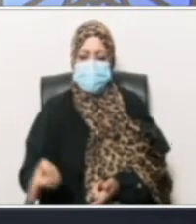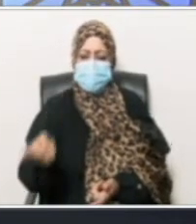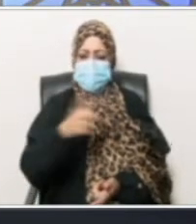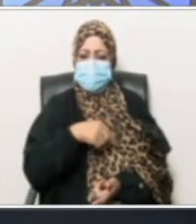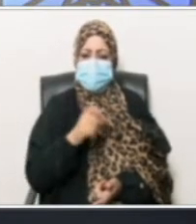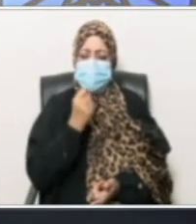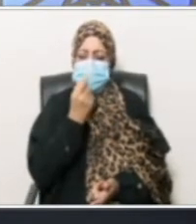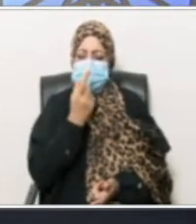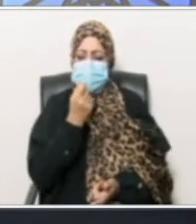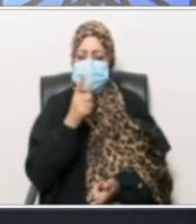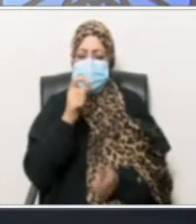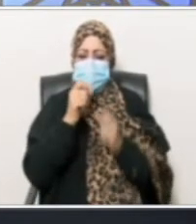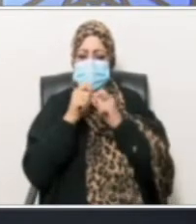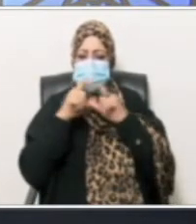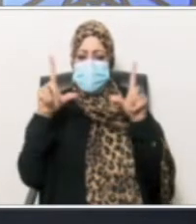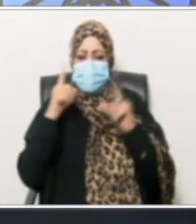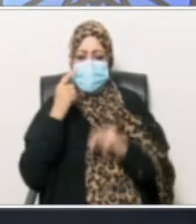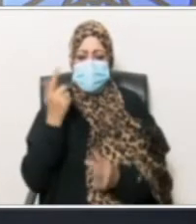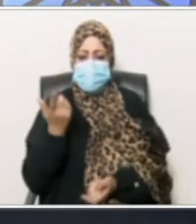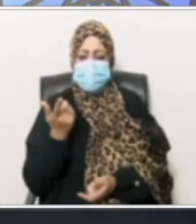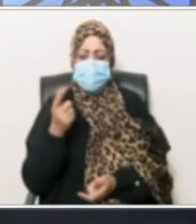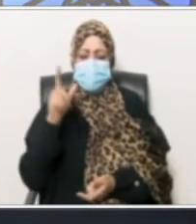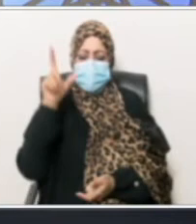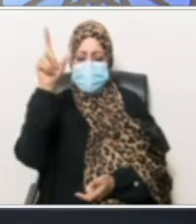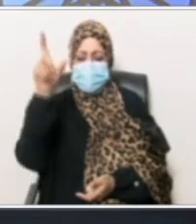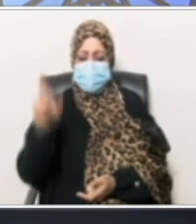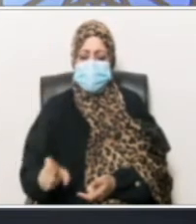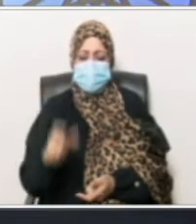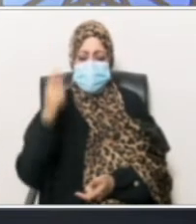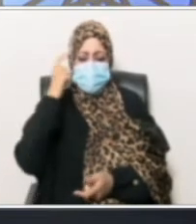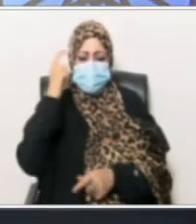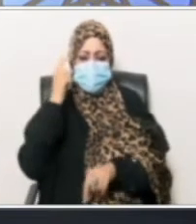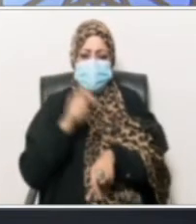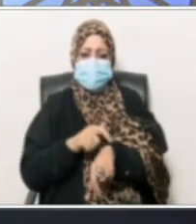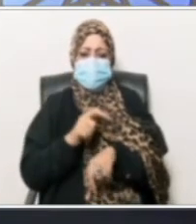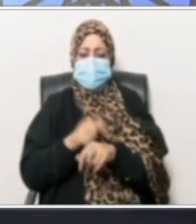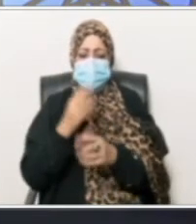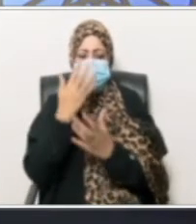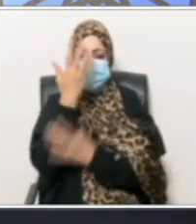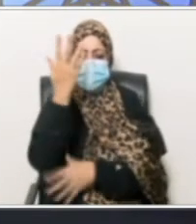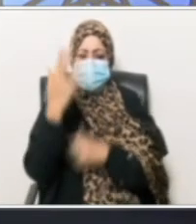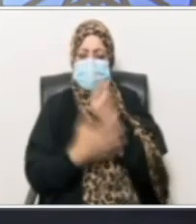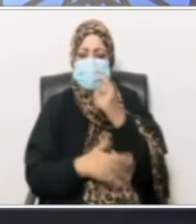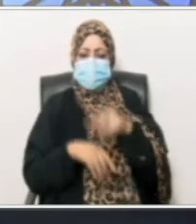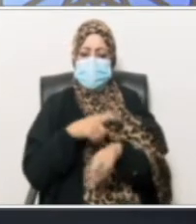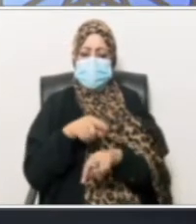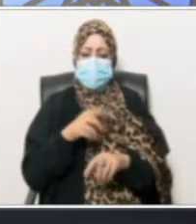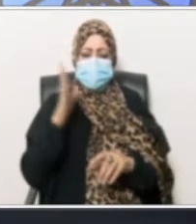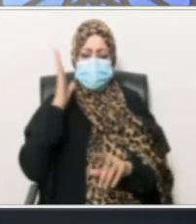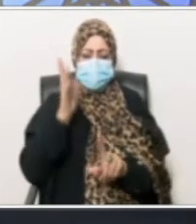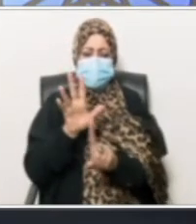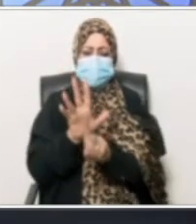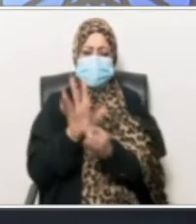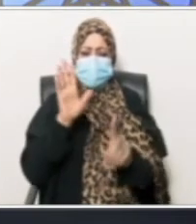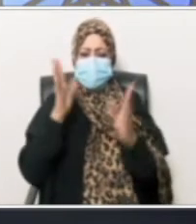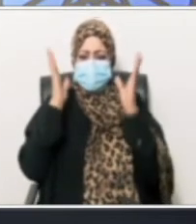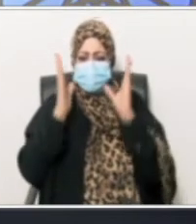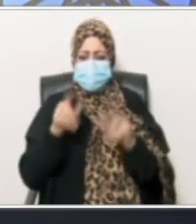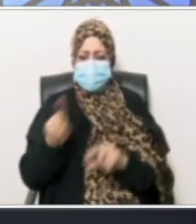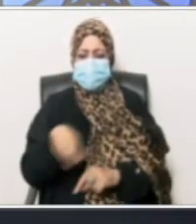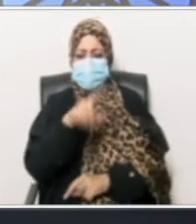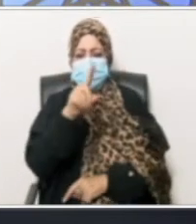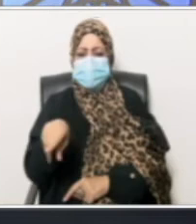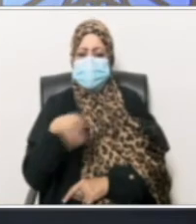متأخر ونتوظف الحمامات ونصلي وراه. يعني لا ما نحبش نصلي وراء واحد من أعوان الظلمة. يعني إيش